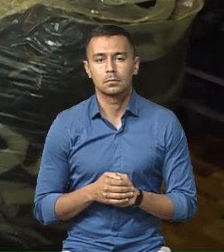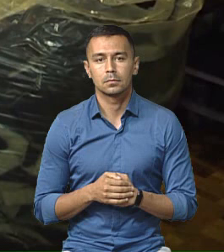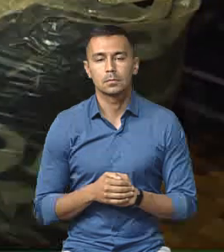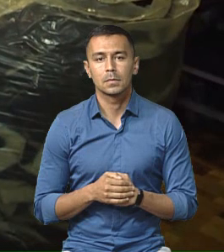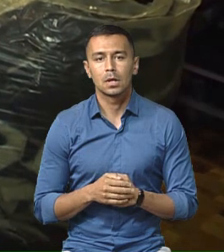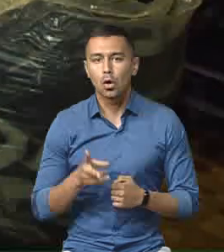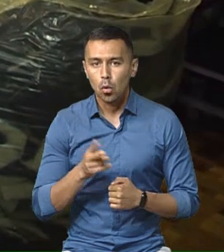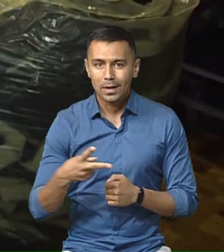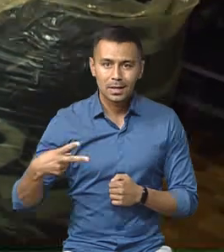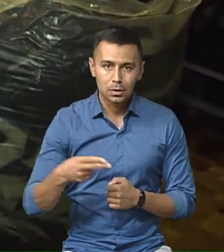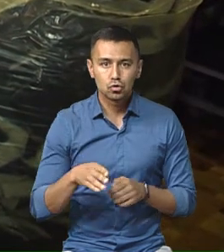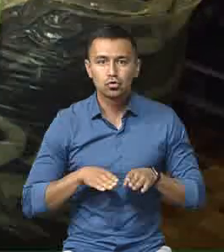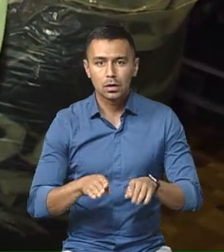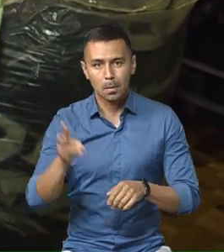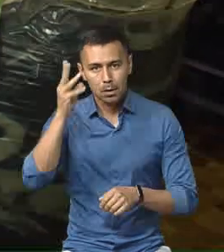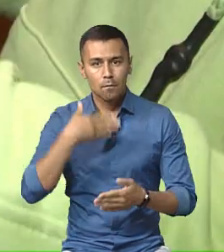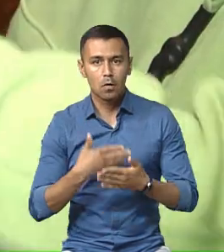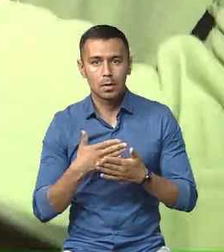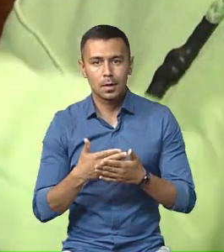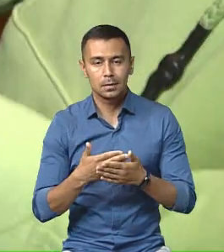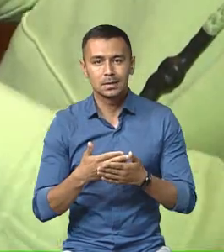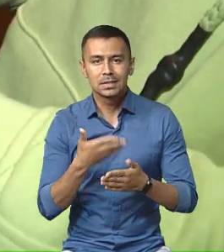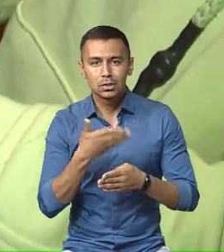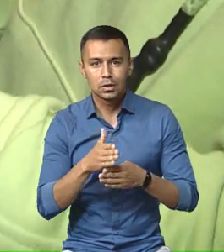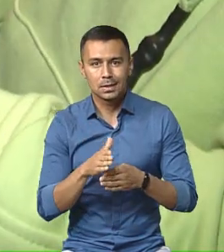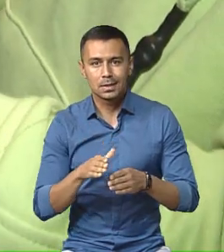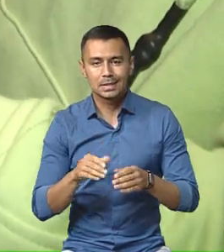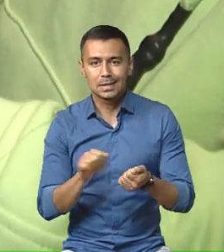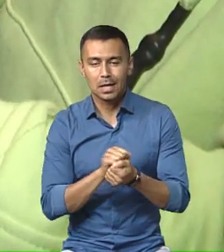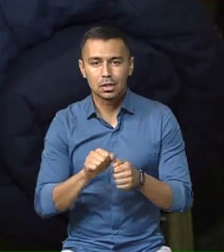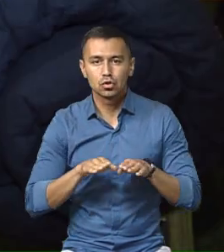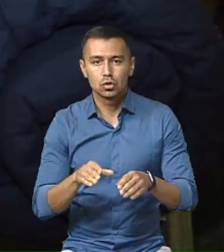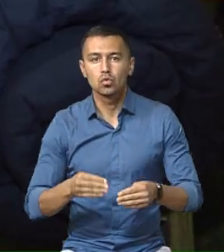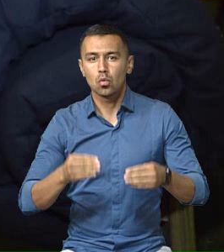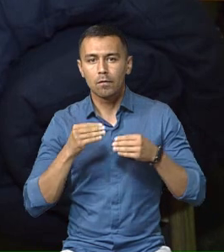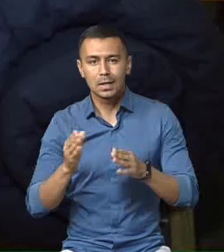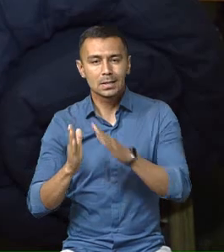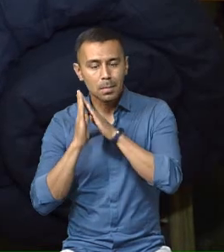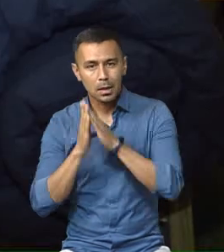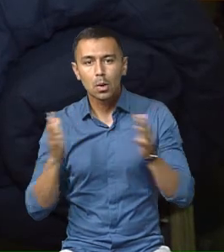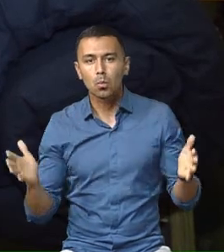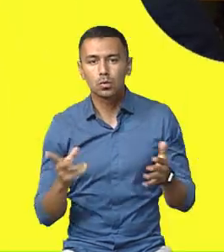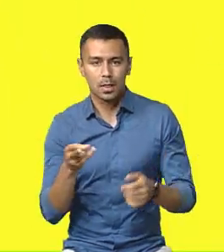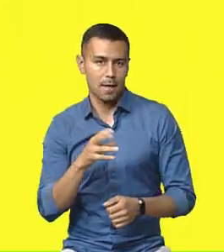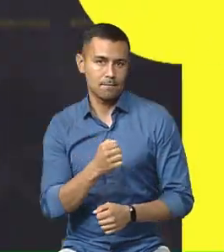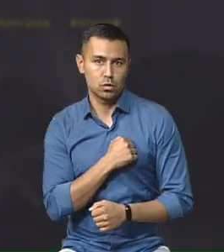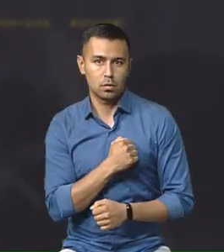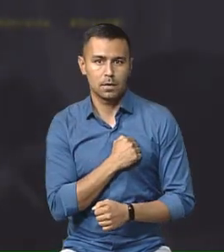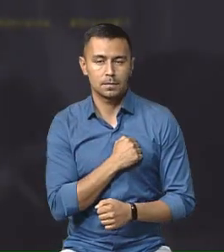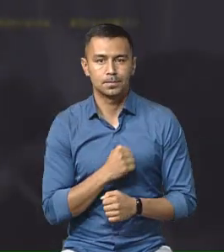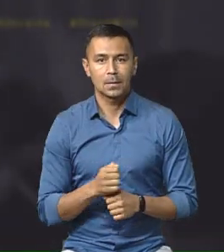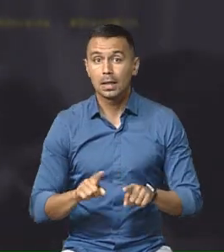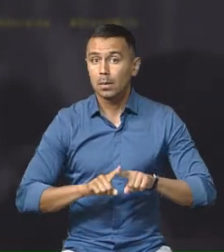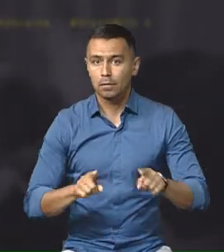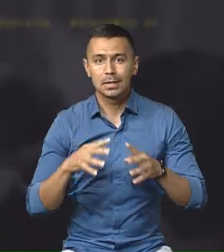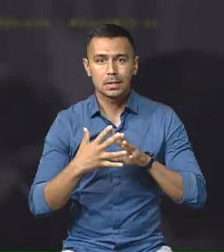Кроять, ріжуть, шиють. У Хмельницькому волонтери з клаптів тканини шиють ковдри, спальники, матраци та подушки для військових.